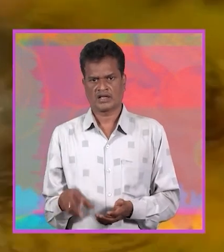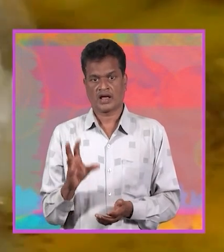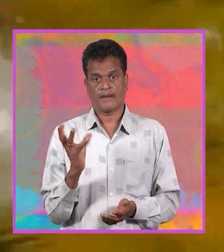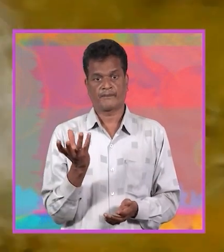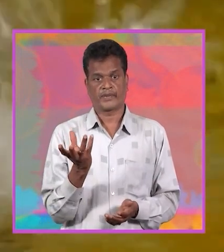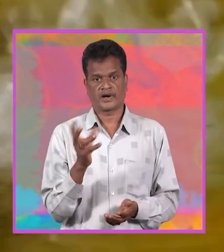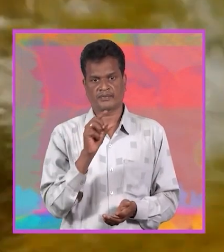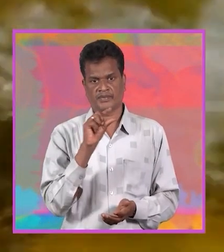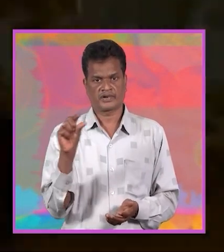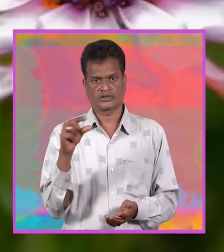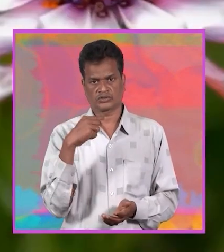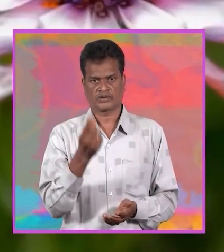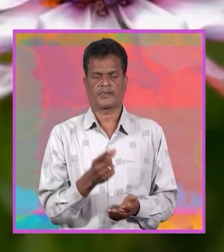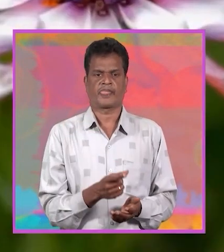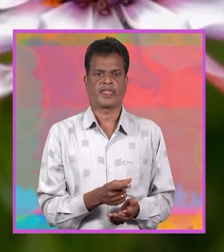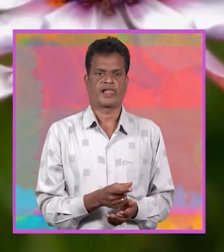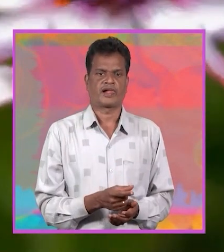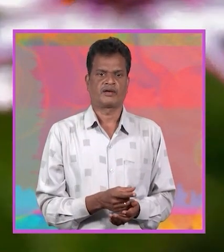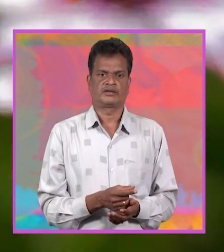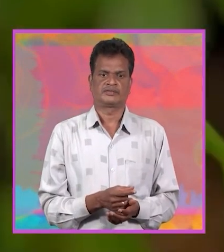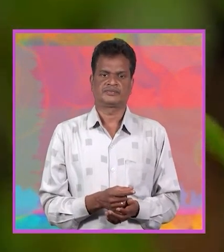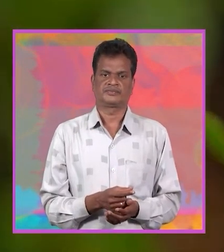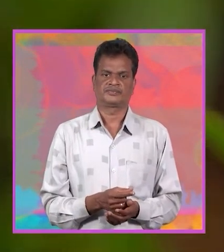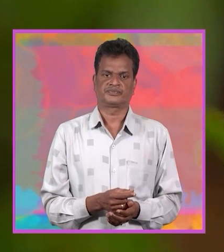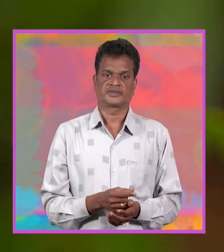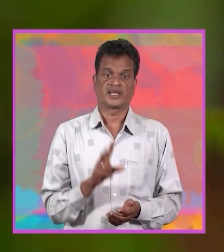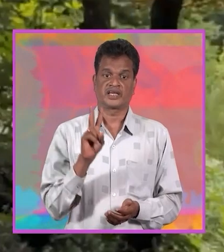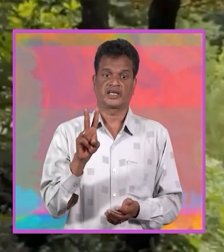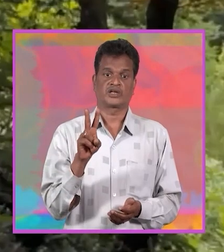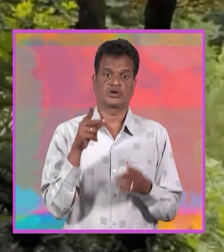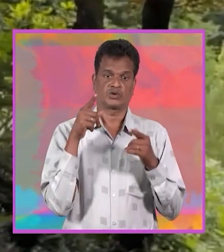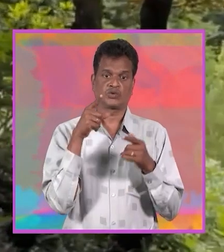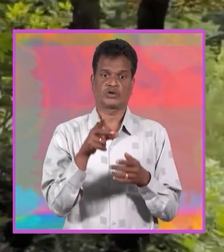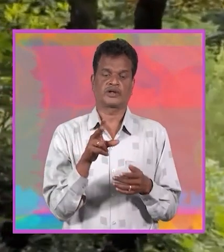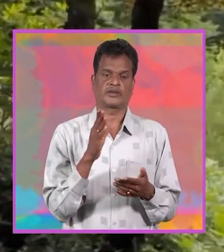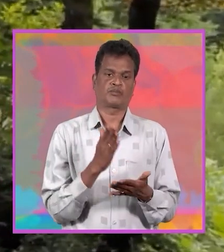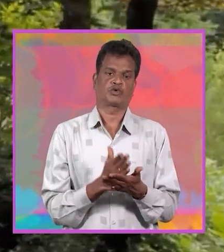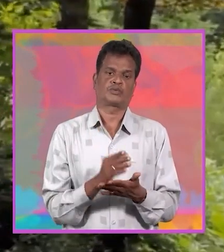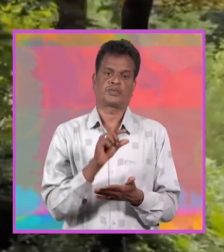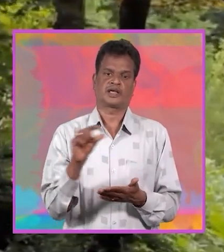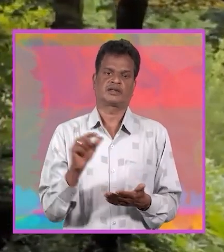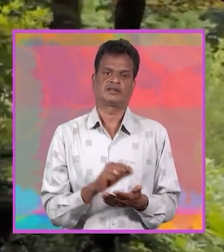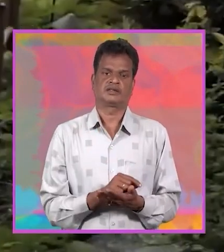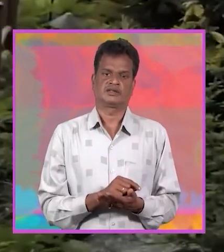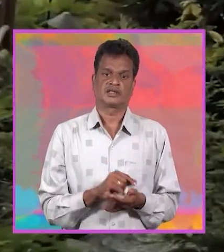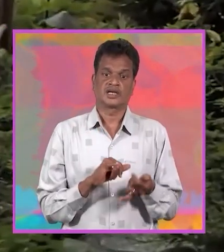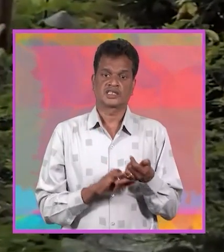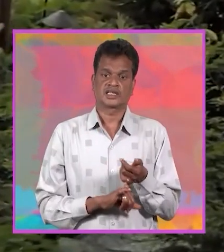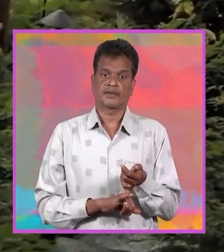பொதுவாக குறிப்பிடுகிறோம். அதனால் அதுக்கு பேர் இடுகுறி பொது பெயர். சிறப்பு பெயர்